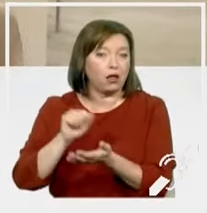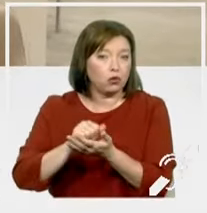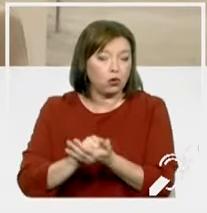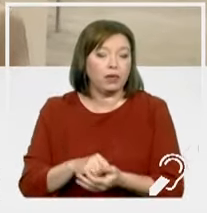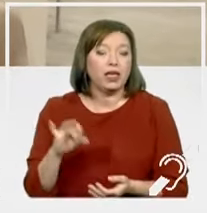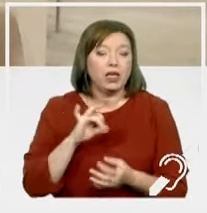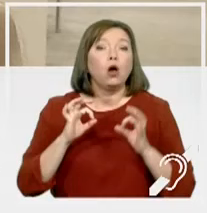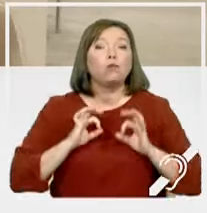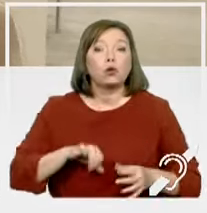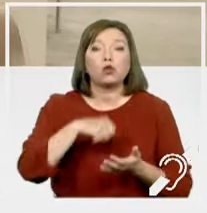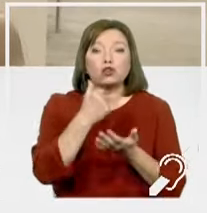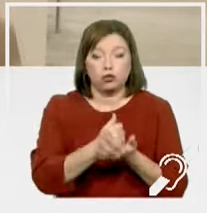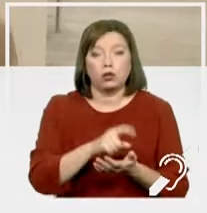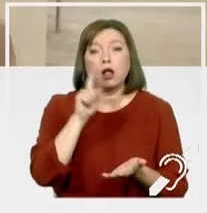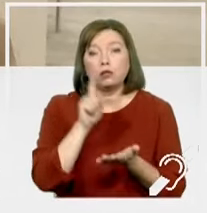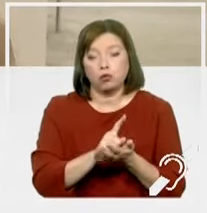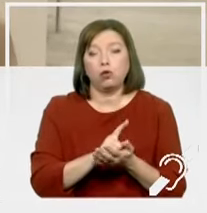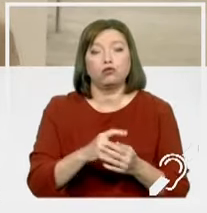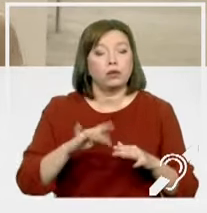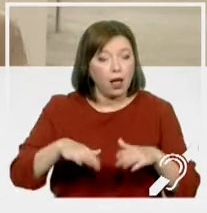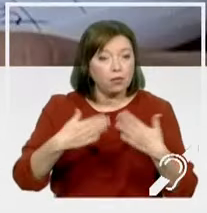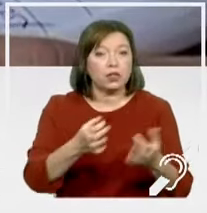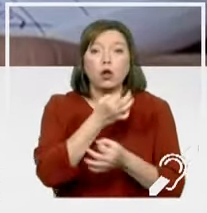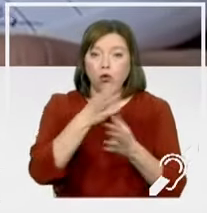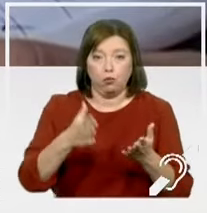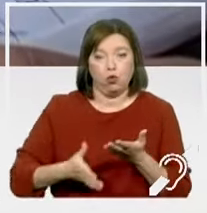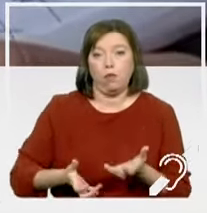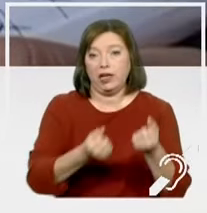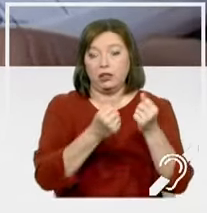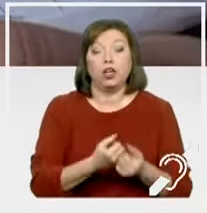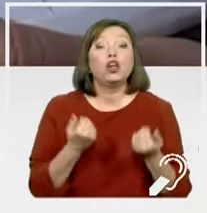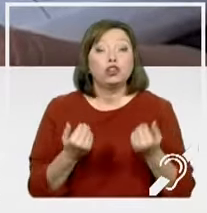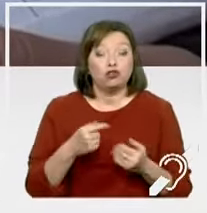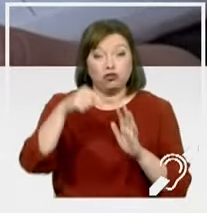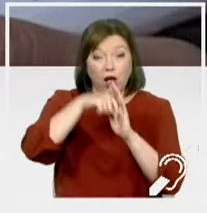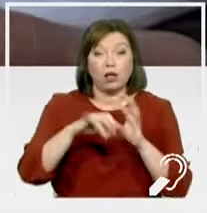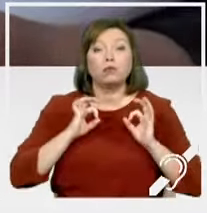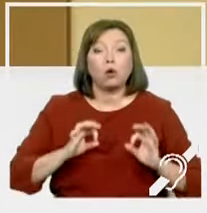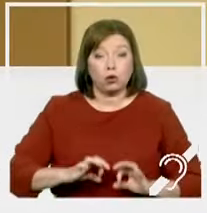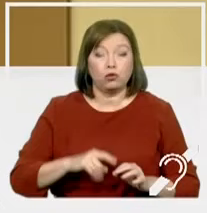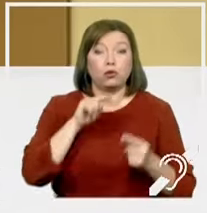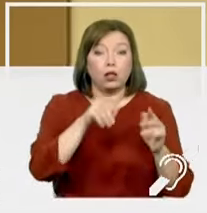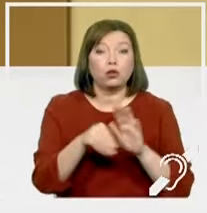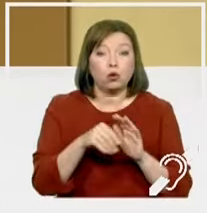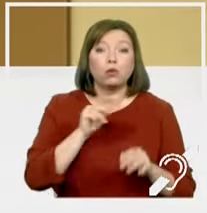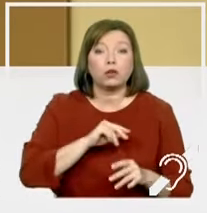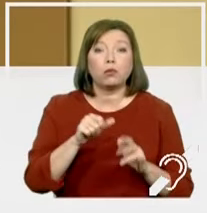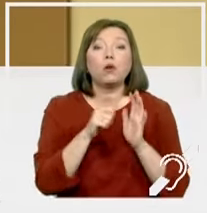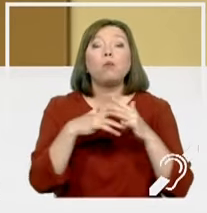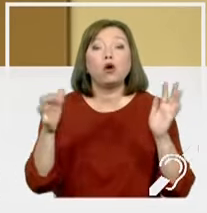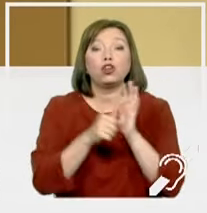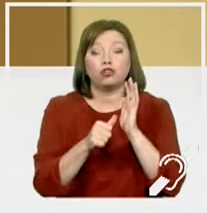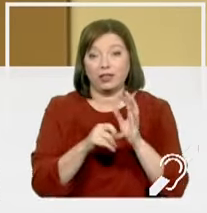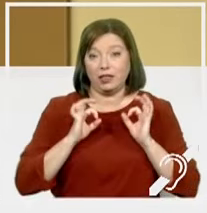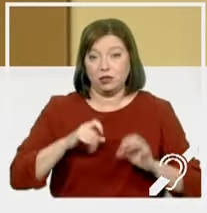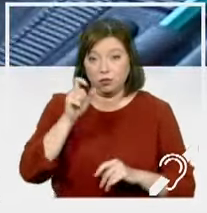și Procurorul General urmează să ofere tot suportul necesar. În prezent, în cadrul Procuraturii Anticorupție sunt peste 60 de procurori. Cei